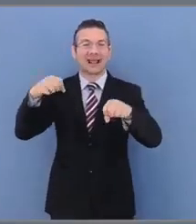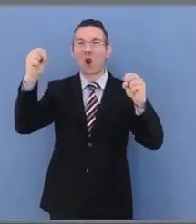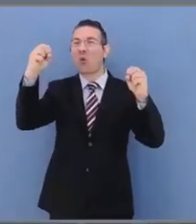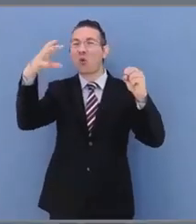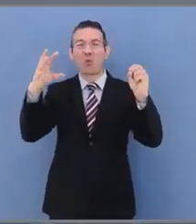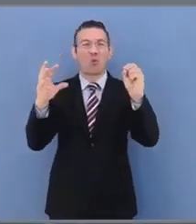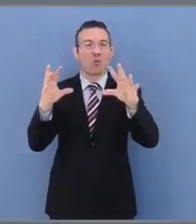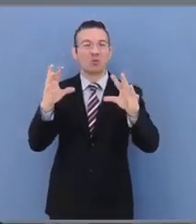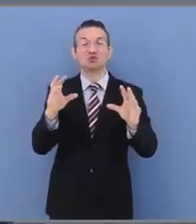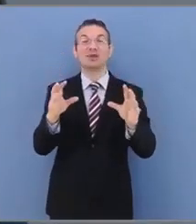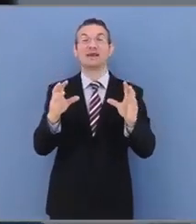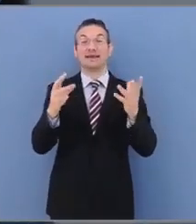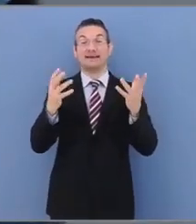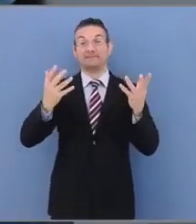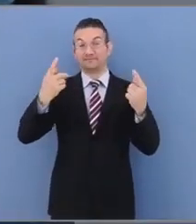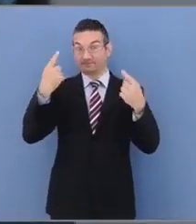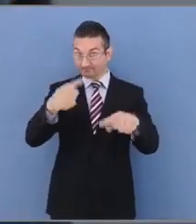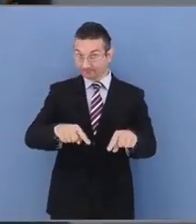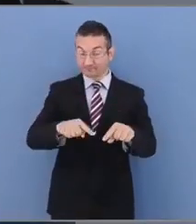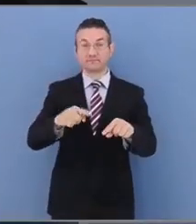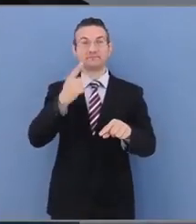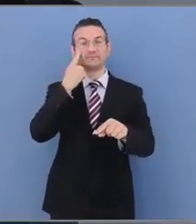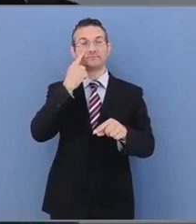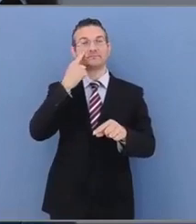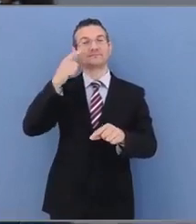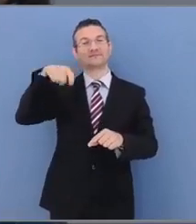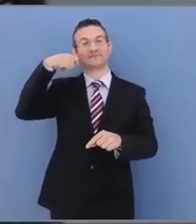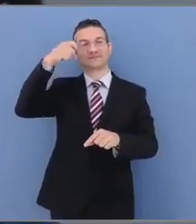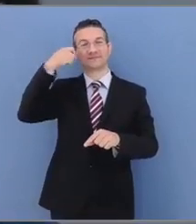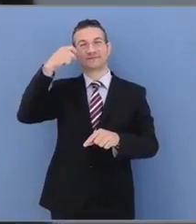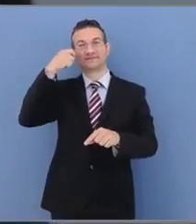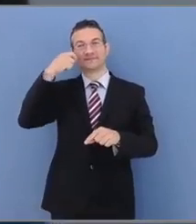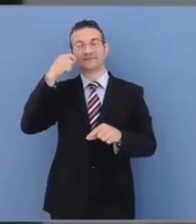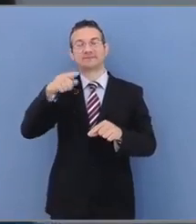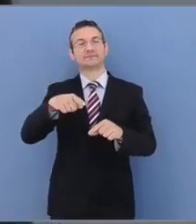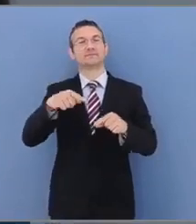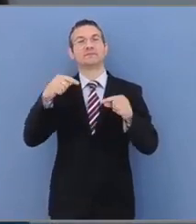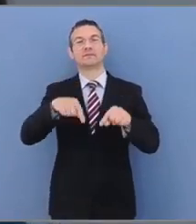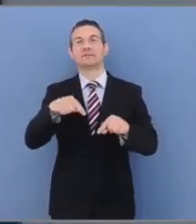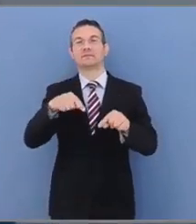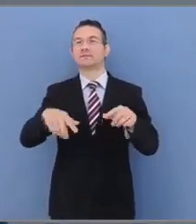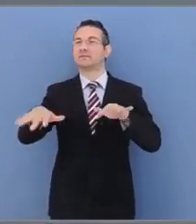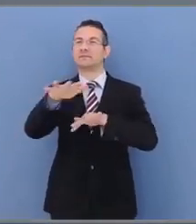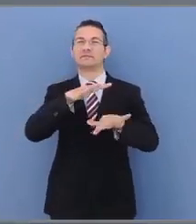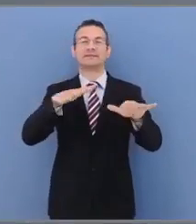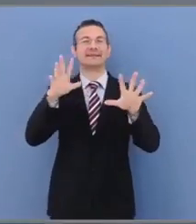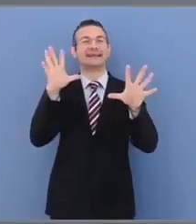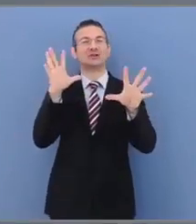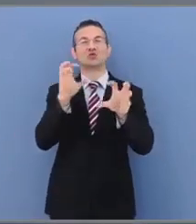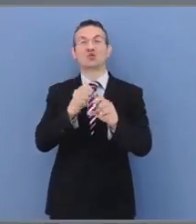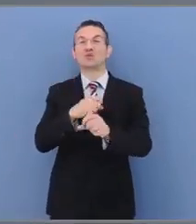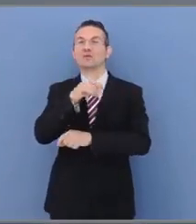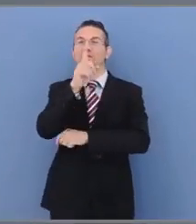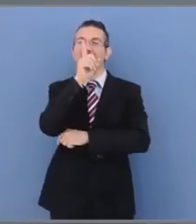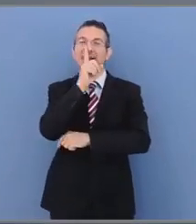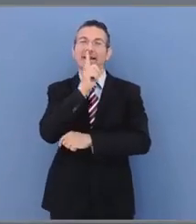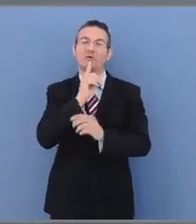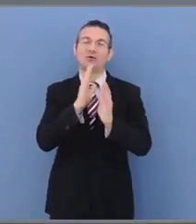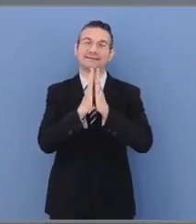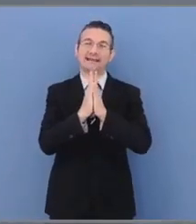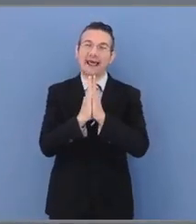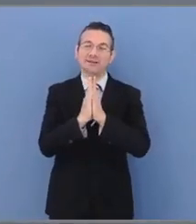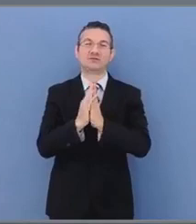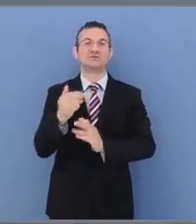Ricostruiremo questo video in buona definizione, ma oggi è totalmente distrutto, quindi vi prego di fare silenzio e di ascoltare soprattutto